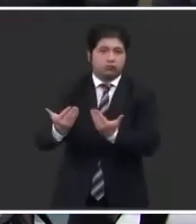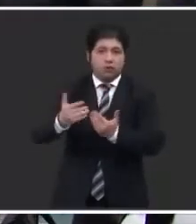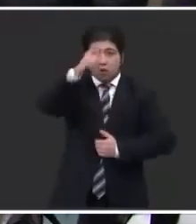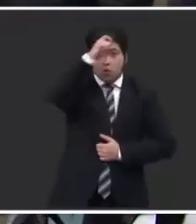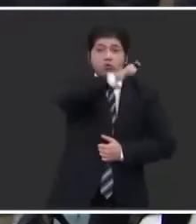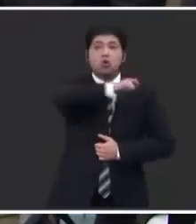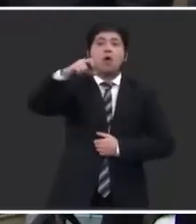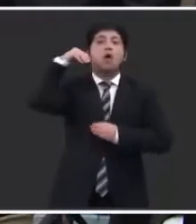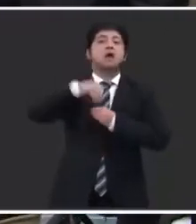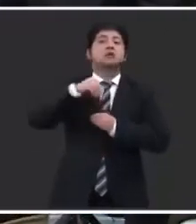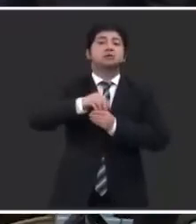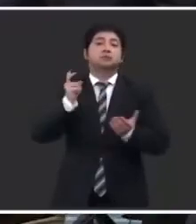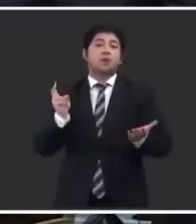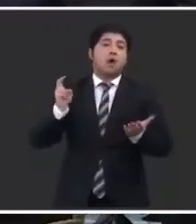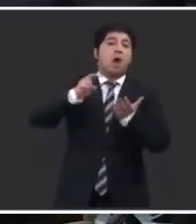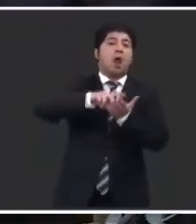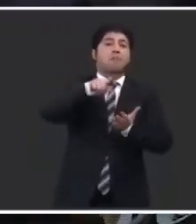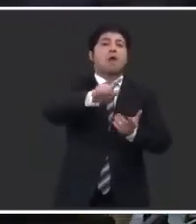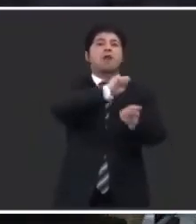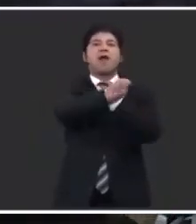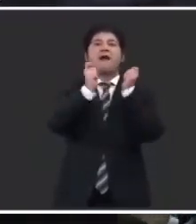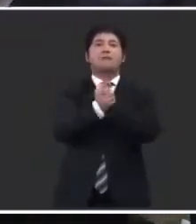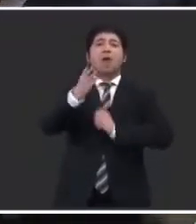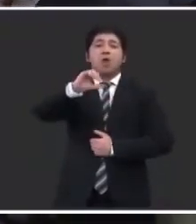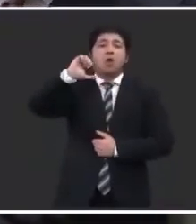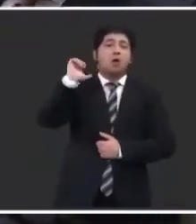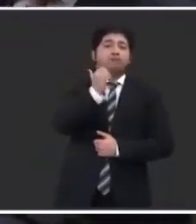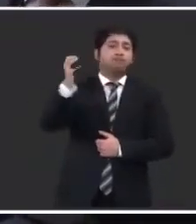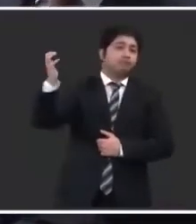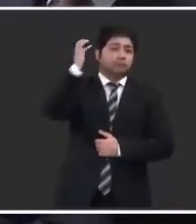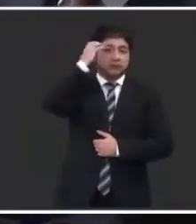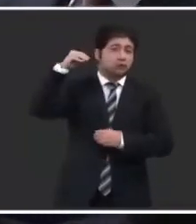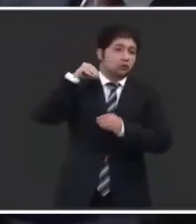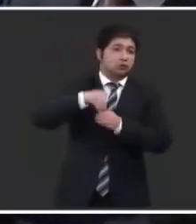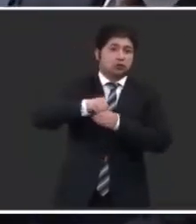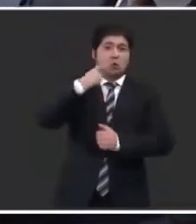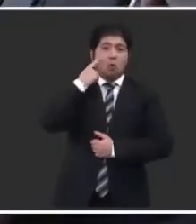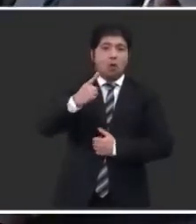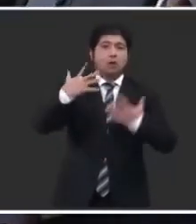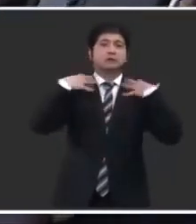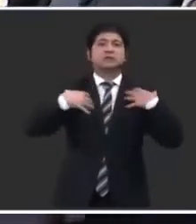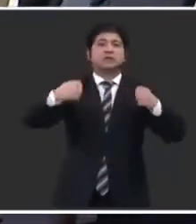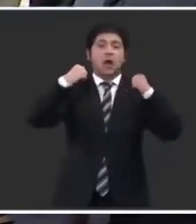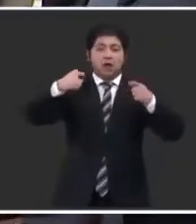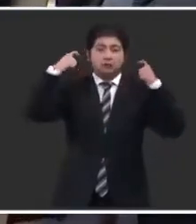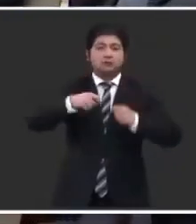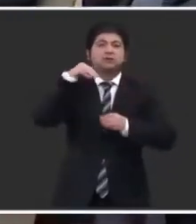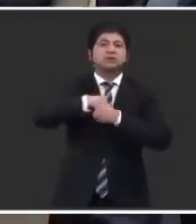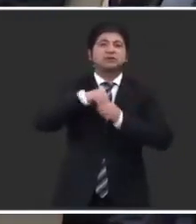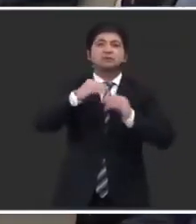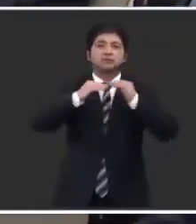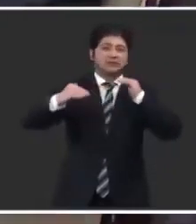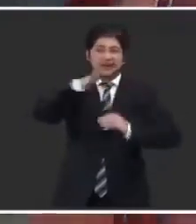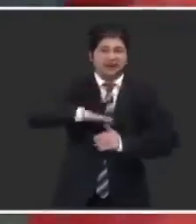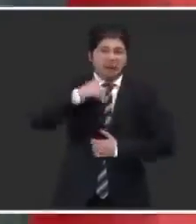Türkiye'nin Kalkınma devrimlerinin en önemli başlıklarından birini oluşturan sağlık alanında geldiği seviyeyi